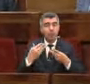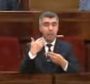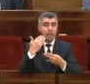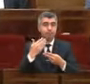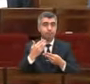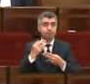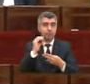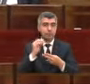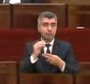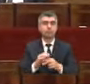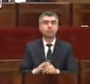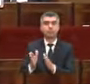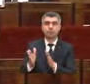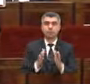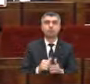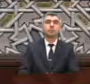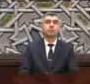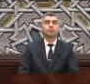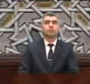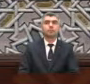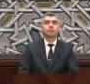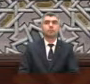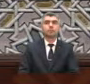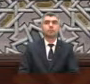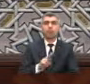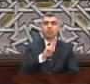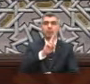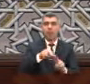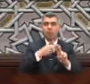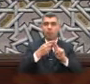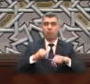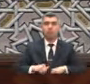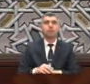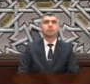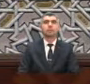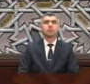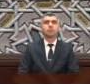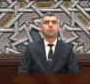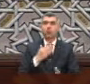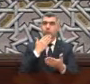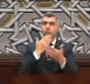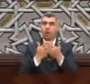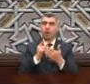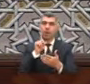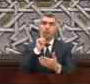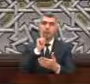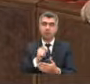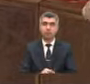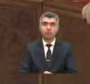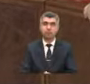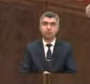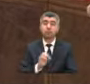سيد الوزير. شكرا. تفضل سيد الوزير. شكرا سيد النائبة المحترمة. فعلا